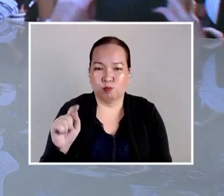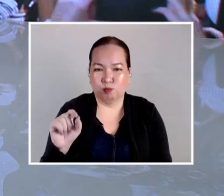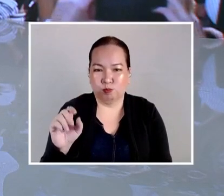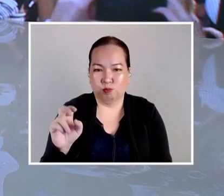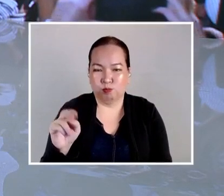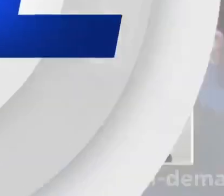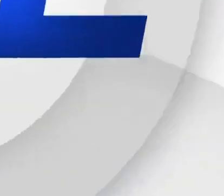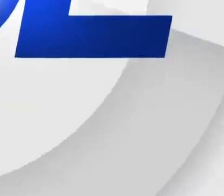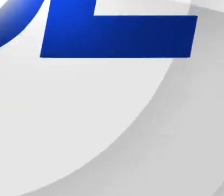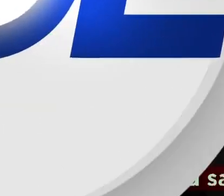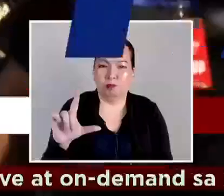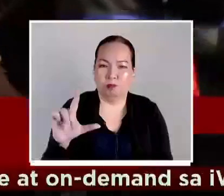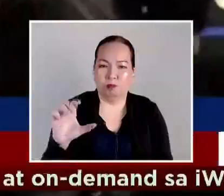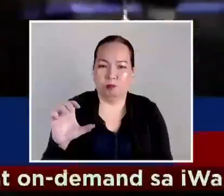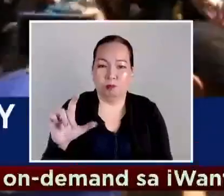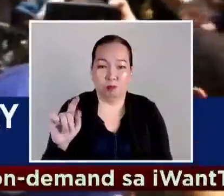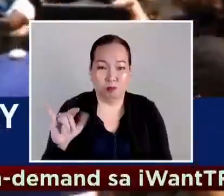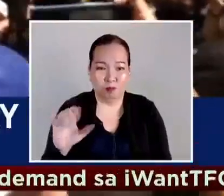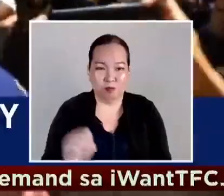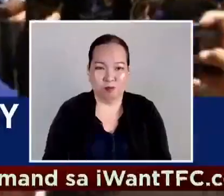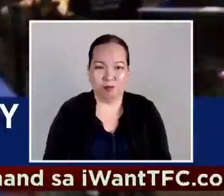Manoto.